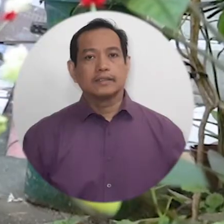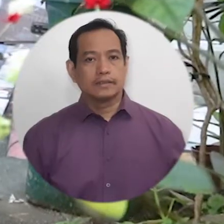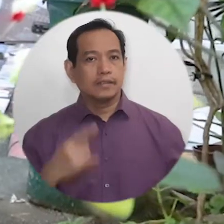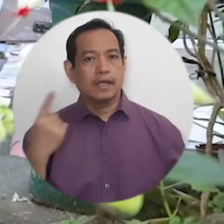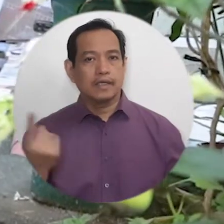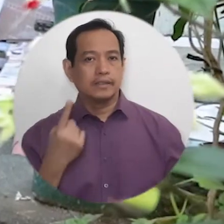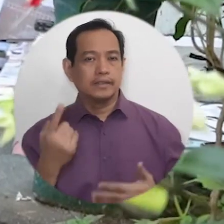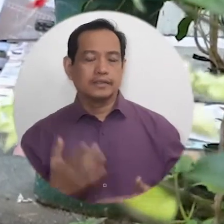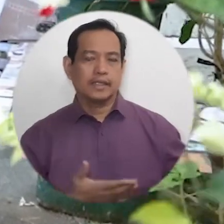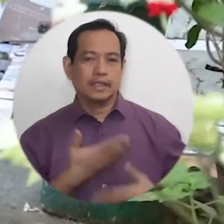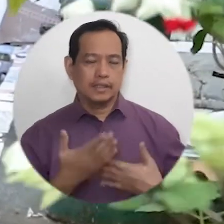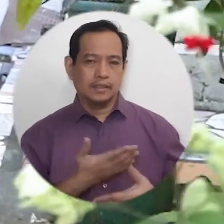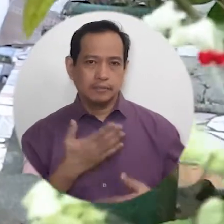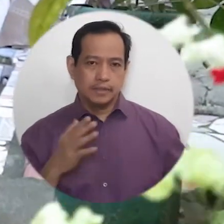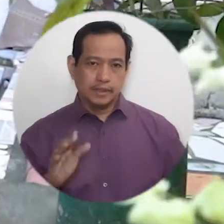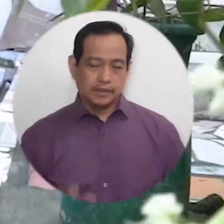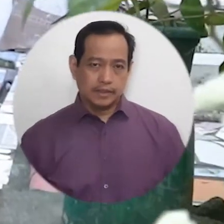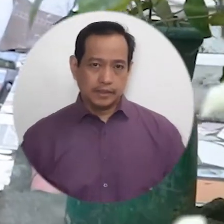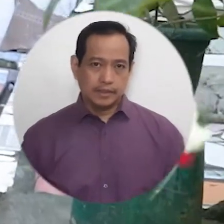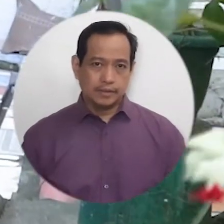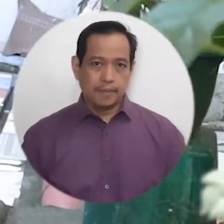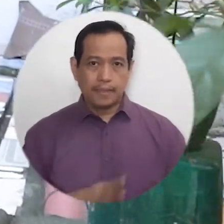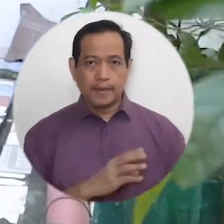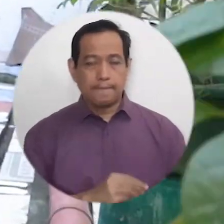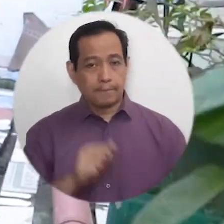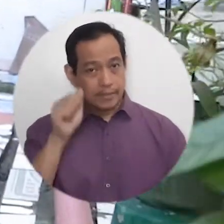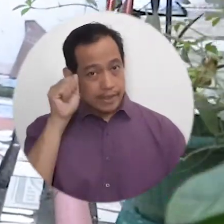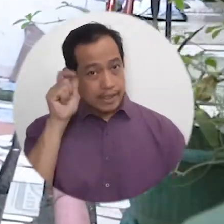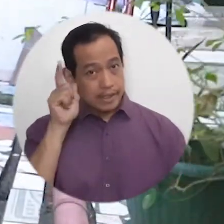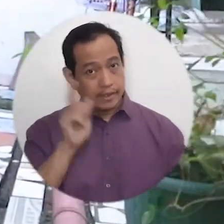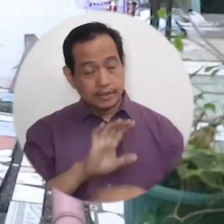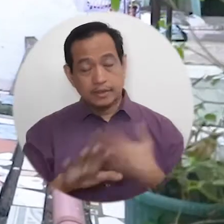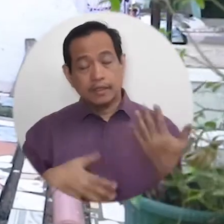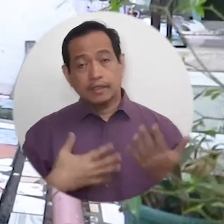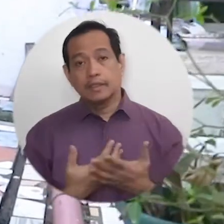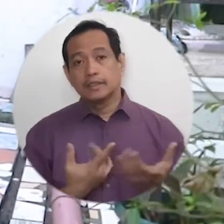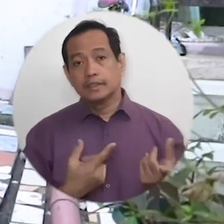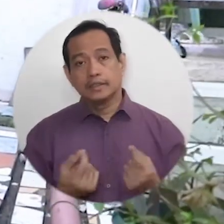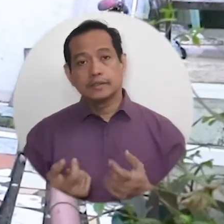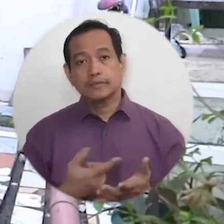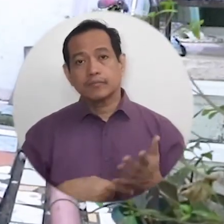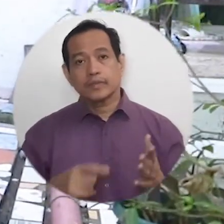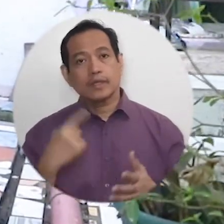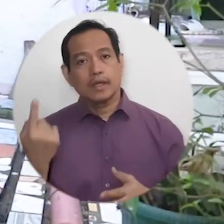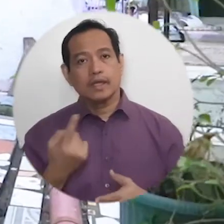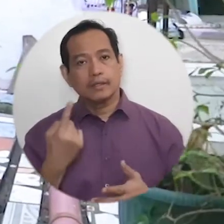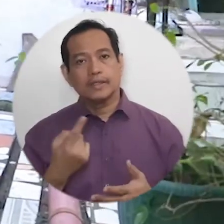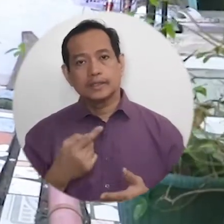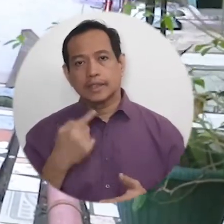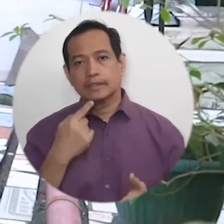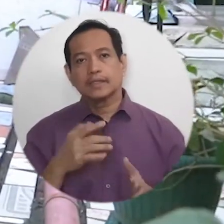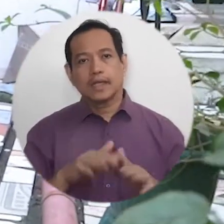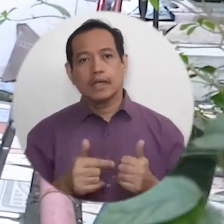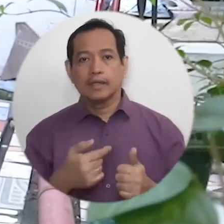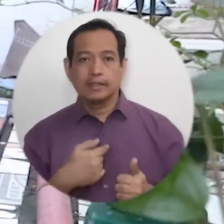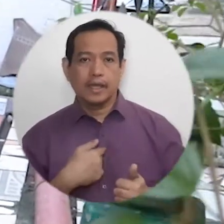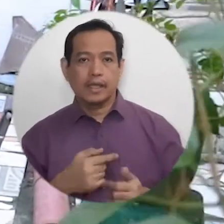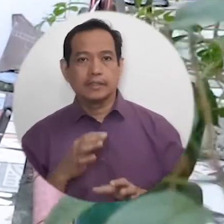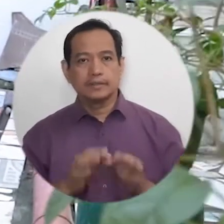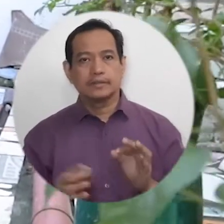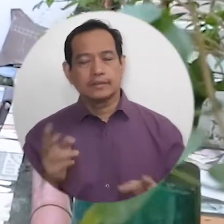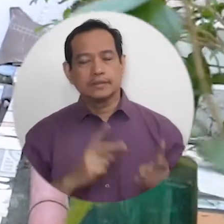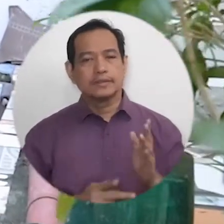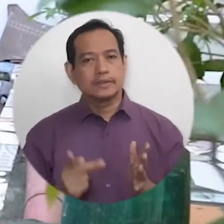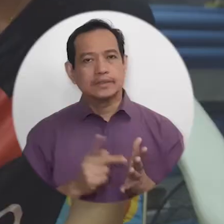pagiging masayahin, yung pagiging alerto sa lahat ng bagay. Di, lagi niya po akong kinukumusta kahit medyo makulit po. Yun, nasosobra